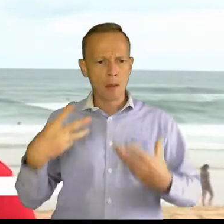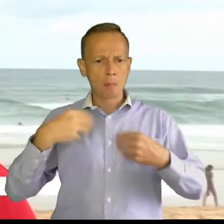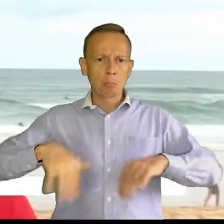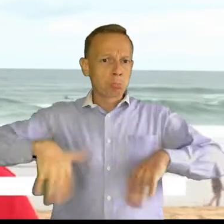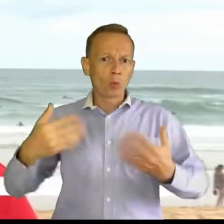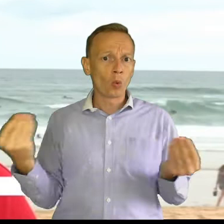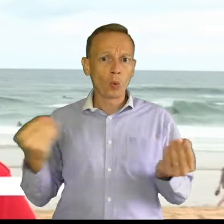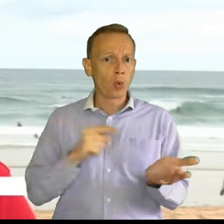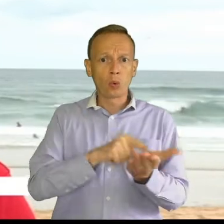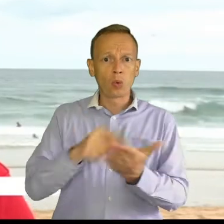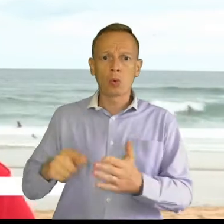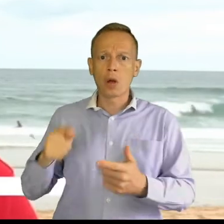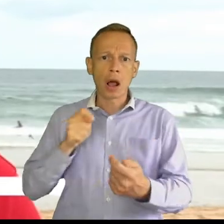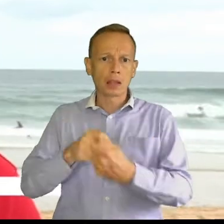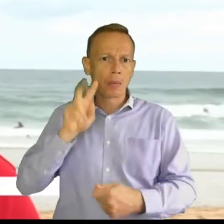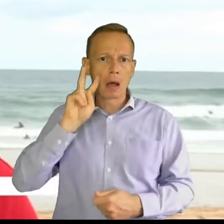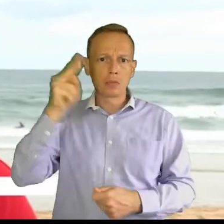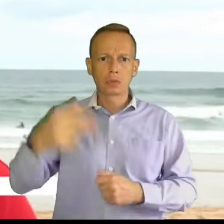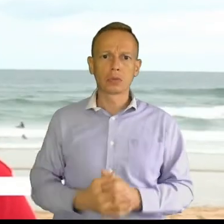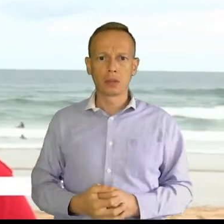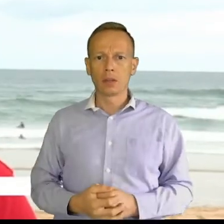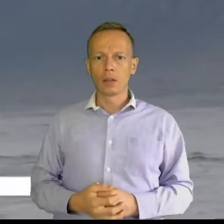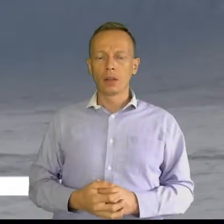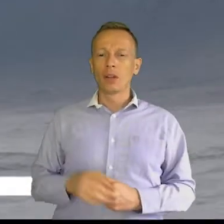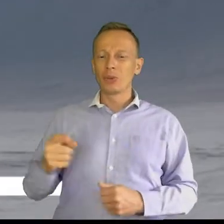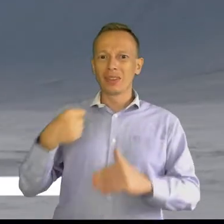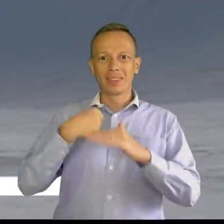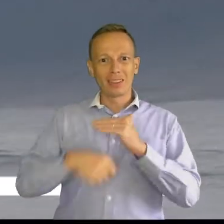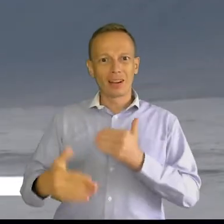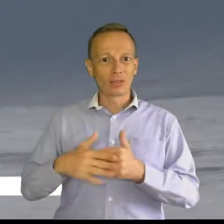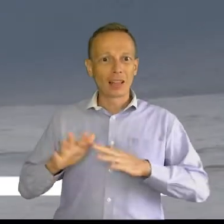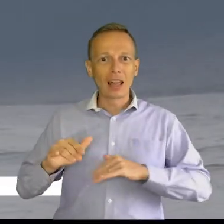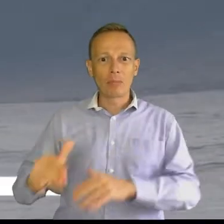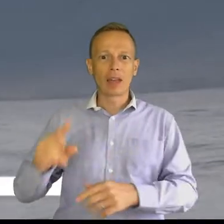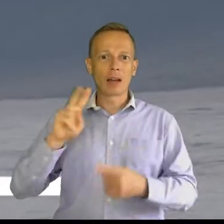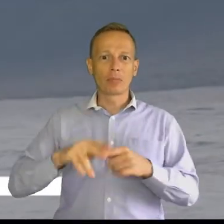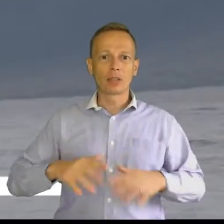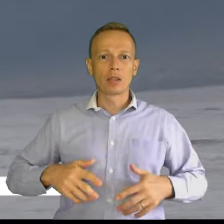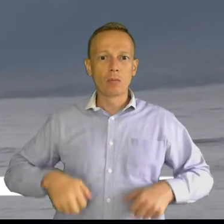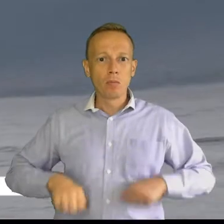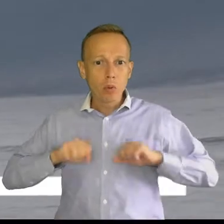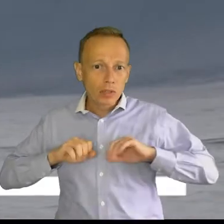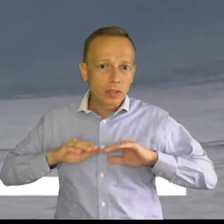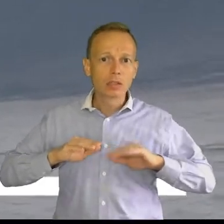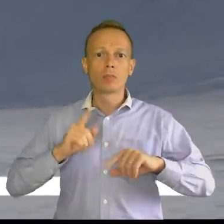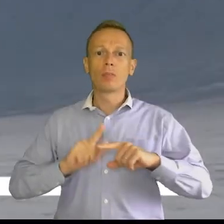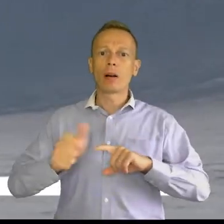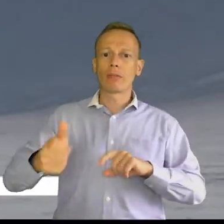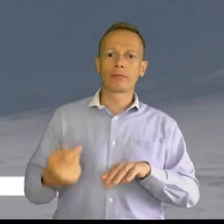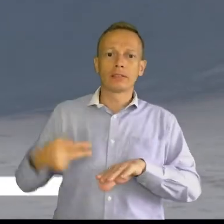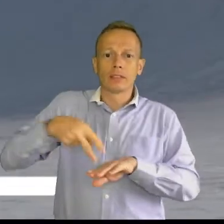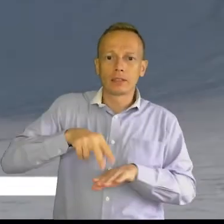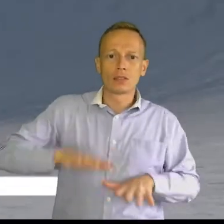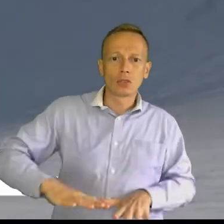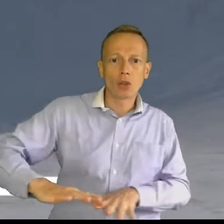qui a du mal à s'adapter. Lui, quel que soit l'endroit où il est dans le monde, il s'adapte. Kaoli est né au bord de l'eau. Il a appris le bodyboard, puis il